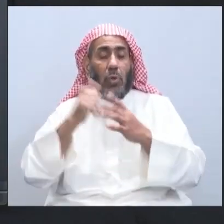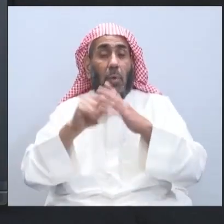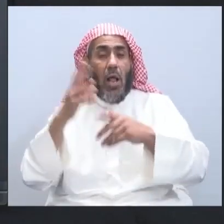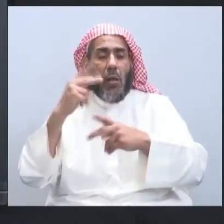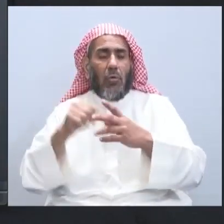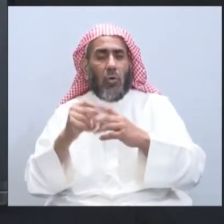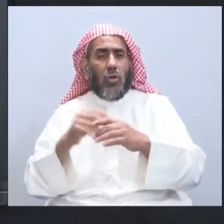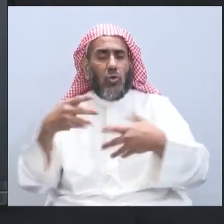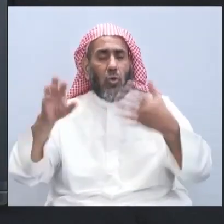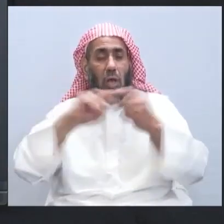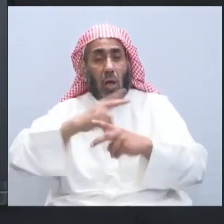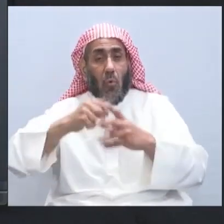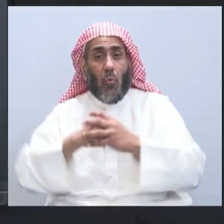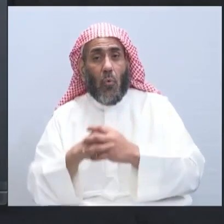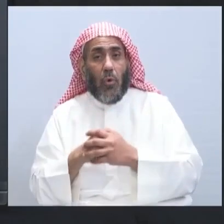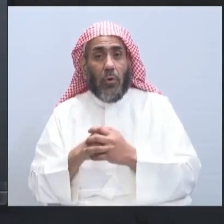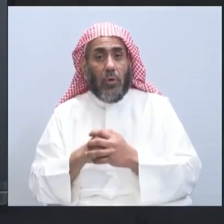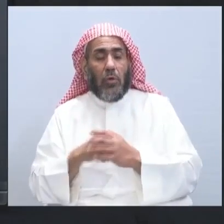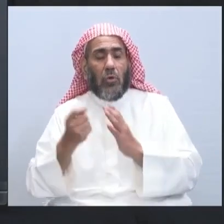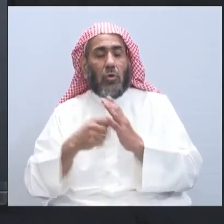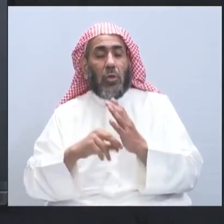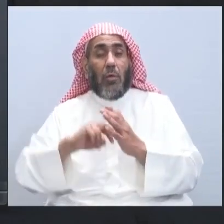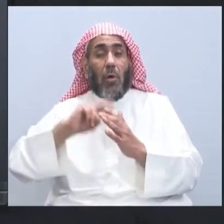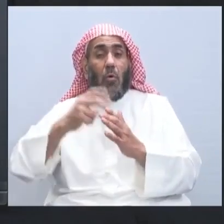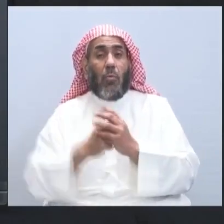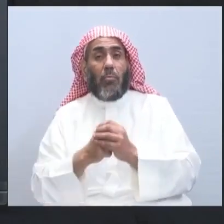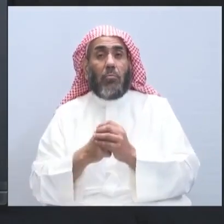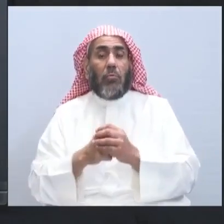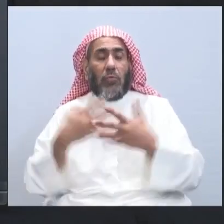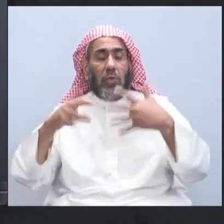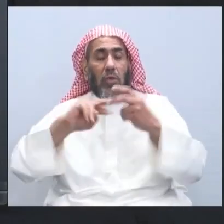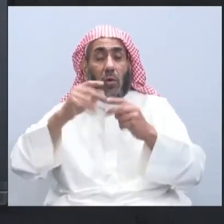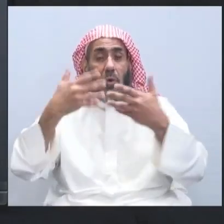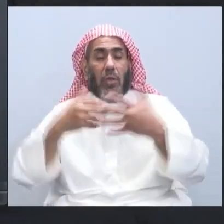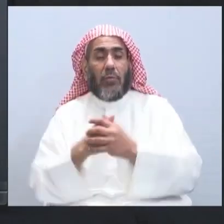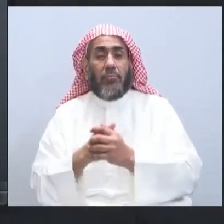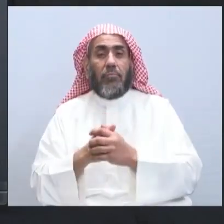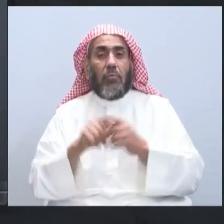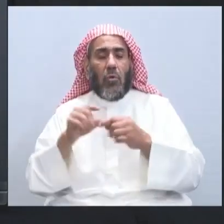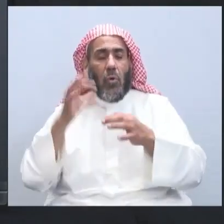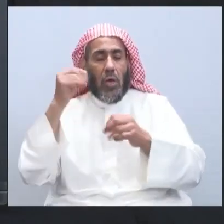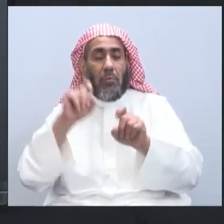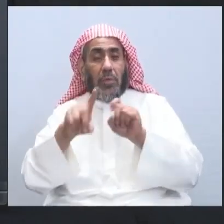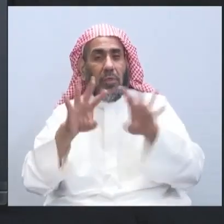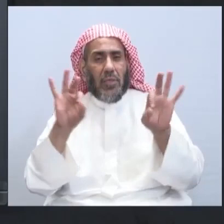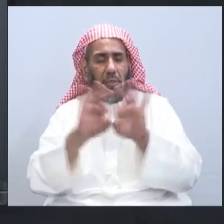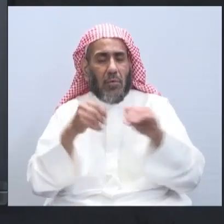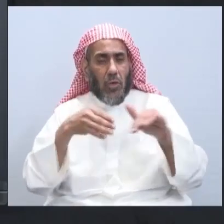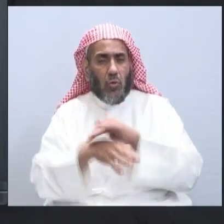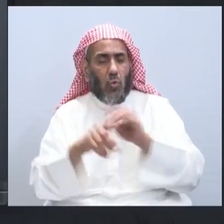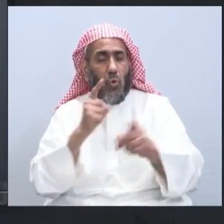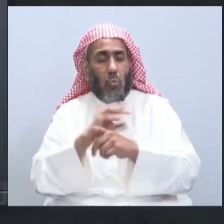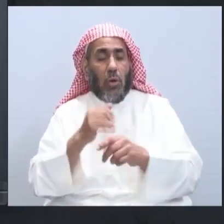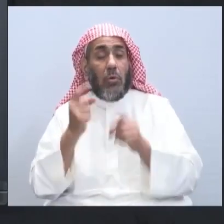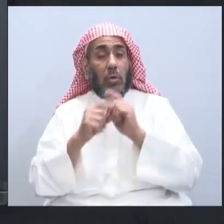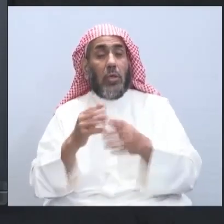سواء كان شعراء او كانوا كتاب يعني سواء في الشعر او في النثر هذا هو رابط الدرس الرقمي بامكانك ايض الدخول ومشاهده